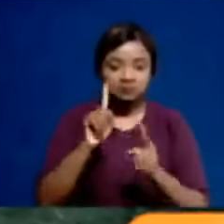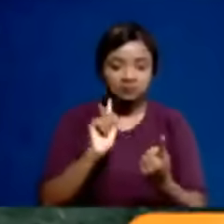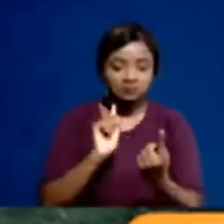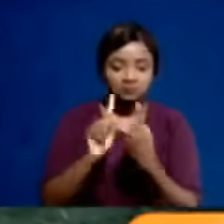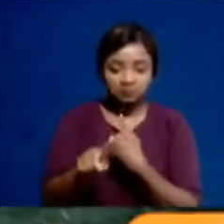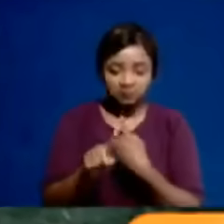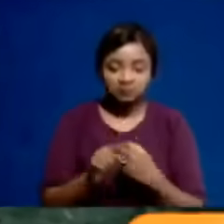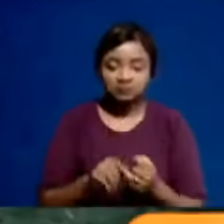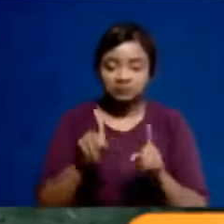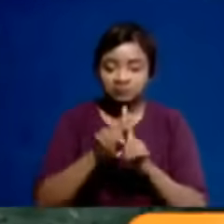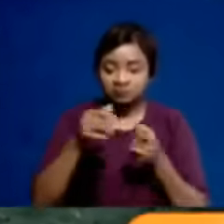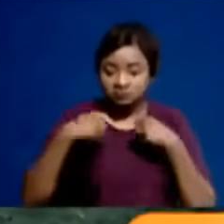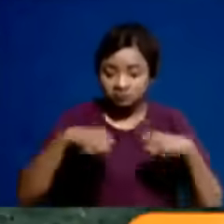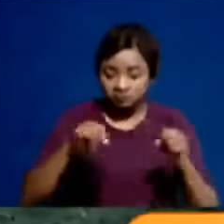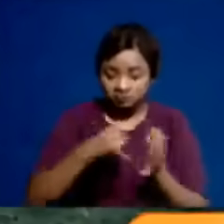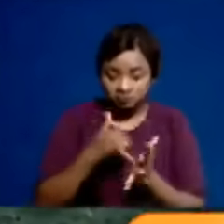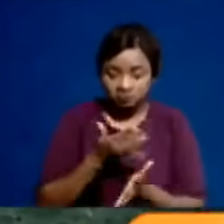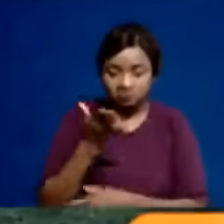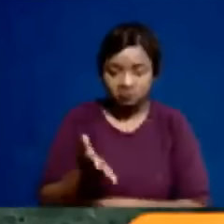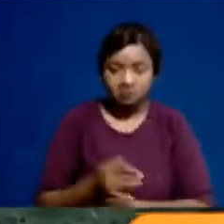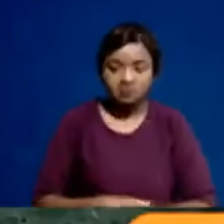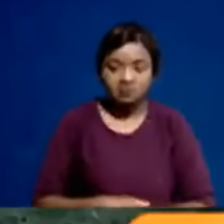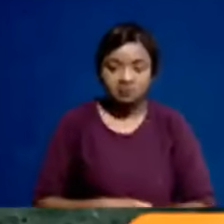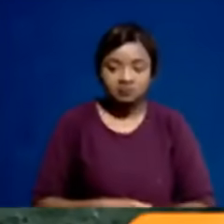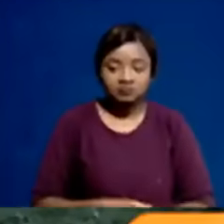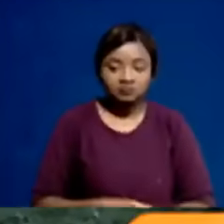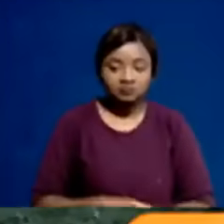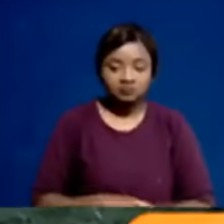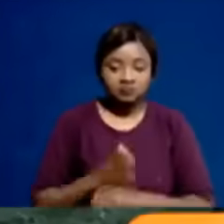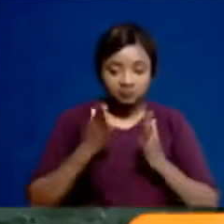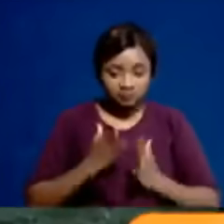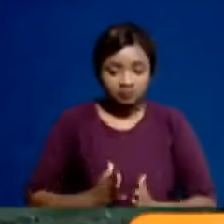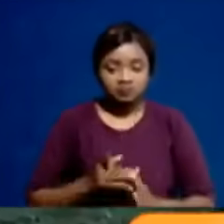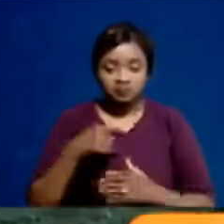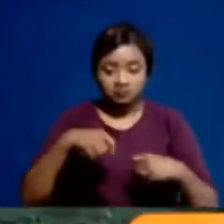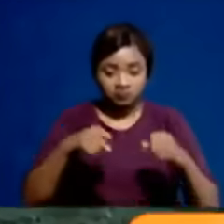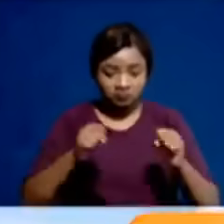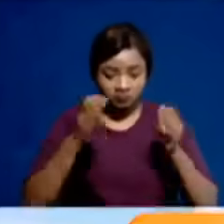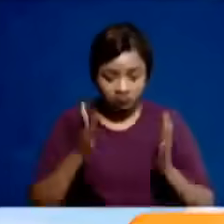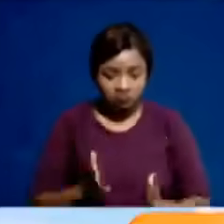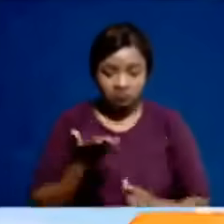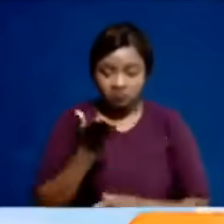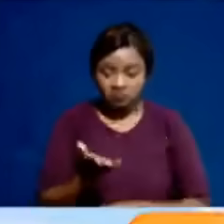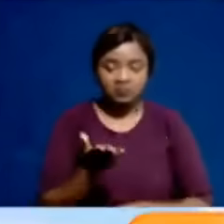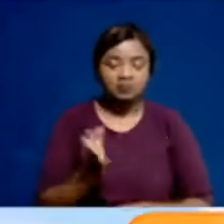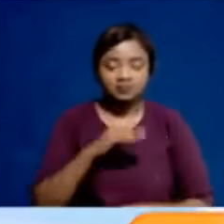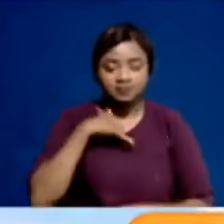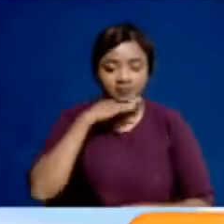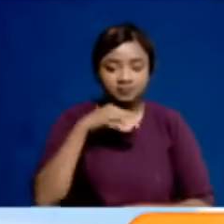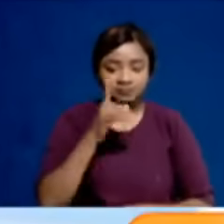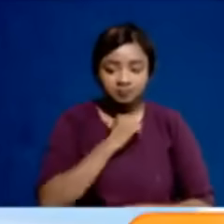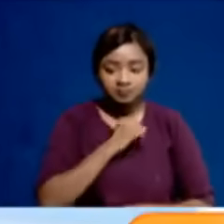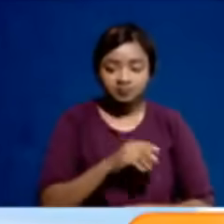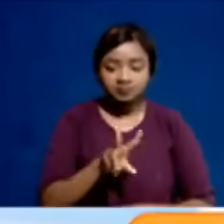mwingine. Pikipiki pia ilihusika katika ajali hiyo, mhudumu akiwa miongoni mwa waliofariki. As we speak right now, 2 of